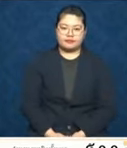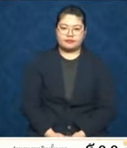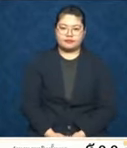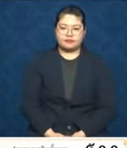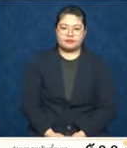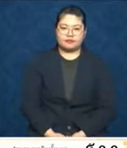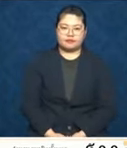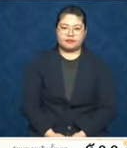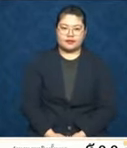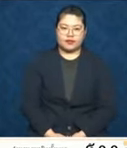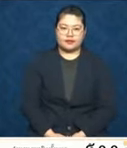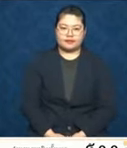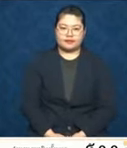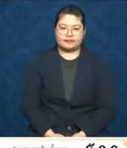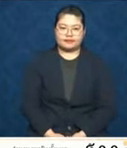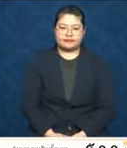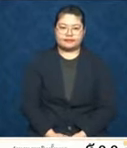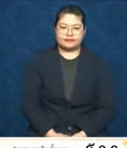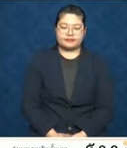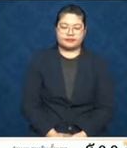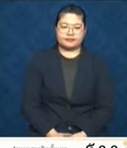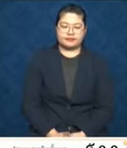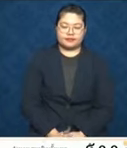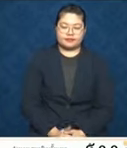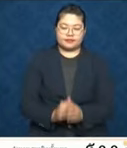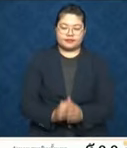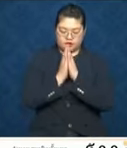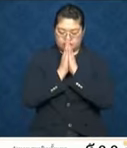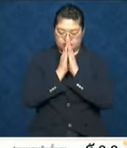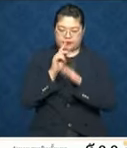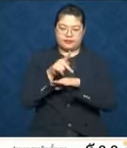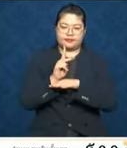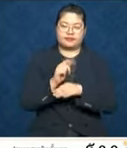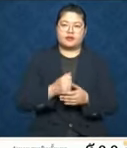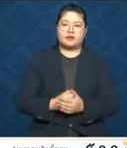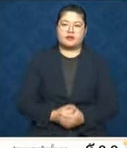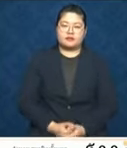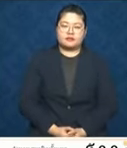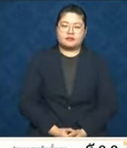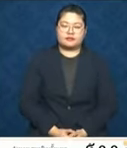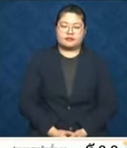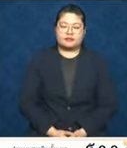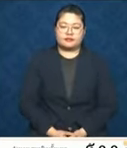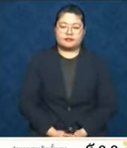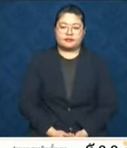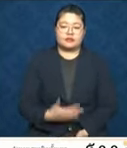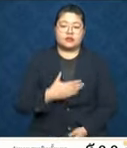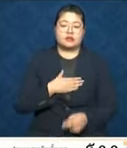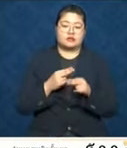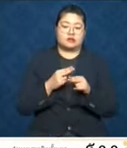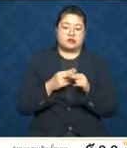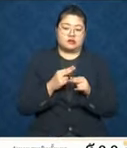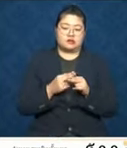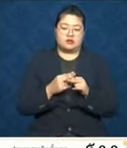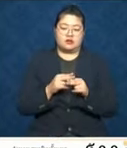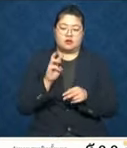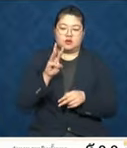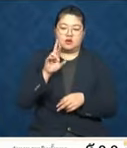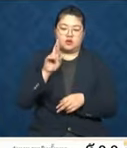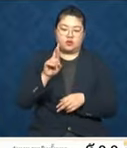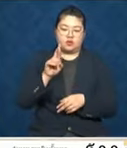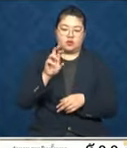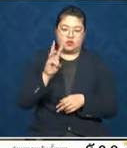อินทจัตอินทจัตครับ เรียนท่านประธานสภาผู้แทนราษฎรที่เคารพดิฉันนางสาววิรดาอินท